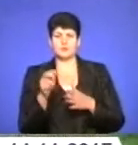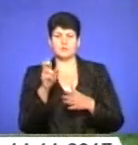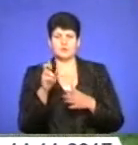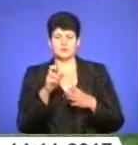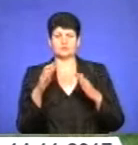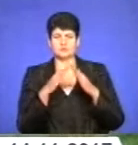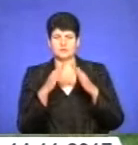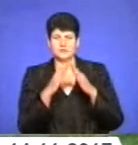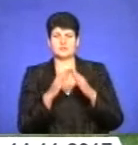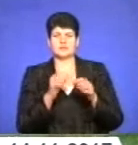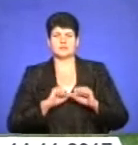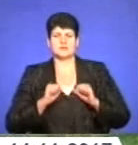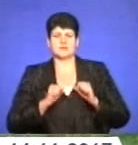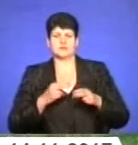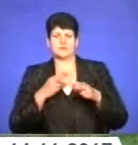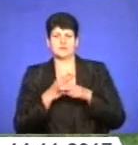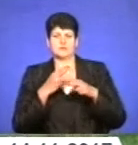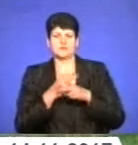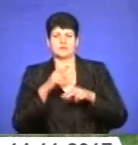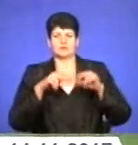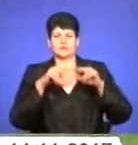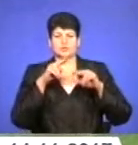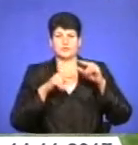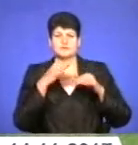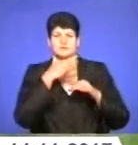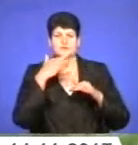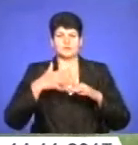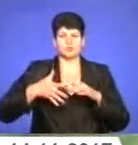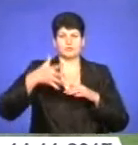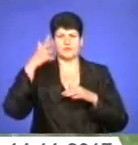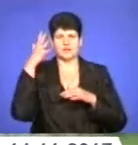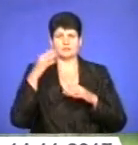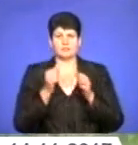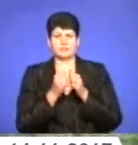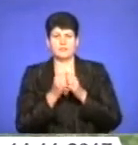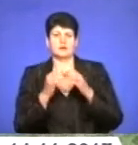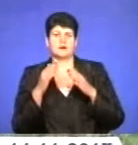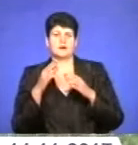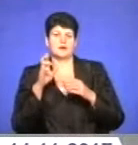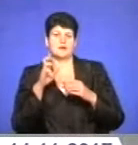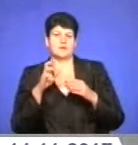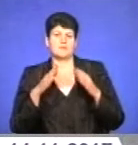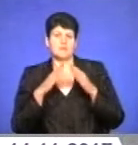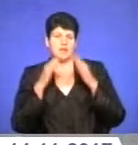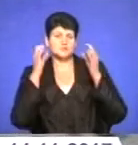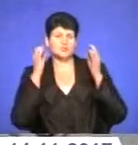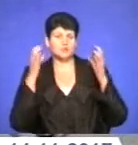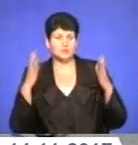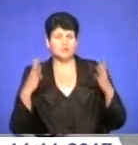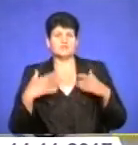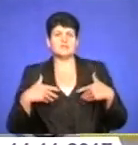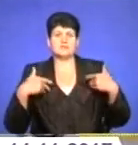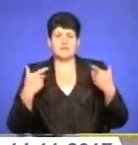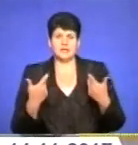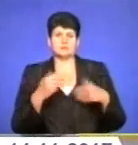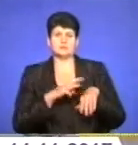намагаються перешкодити незаконному будівництву багатоповерхівки на території Палацу культури. Тернополяни неодноразово зверталися до правоохоронних органів